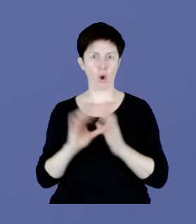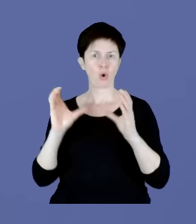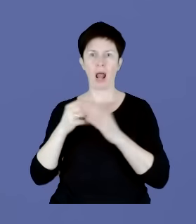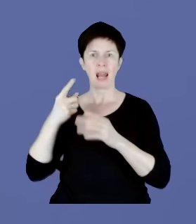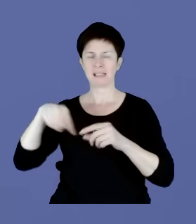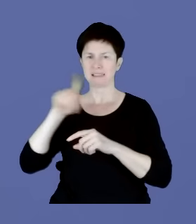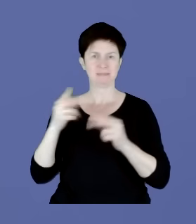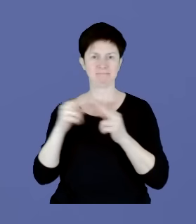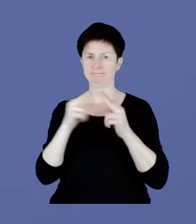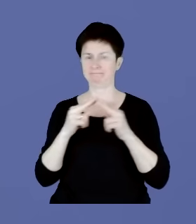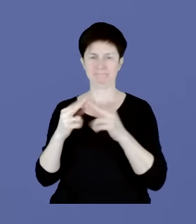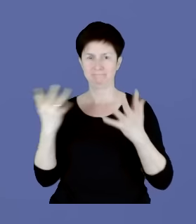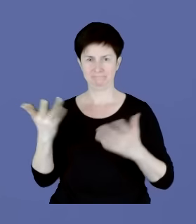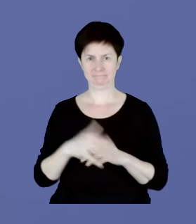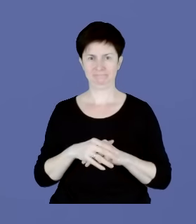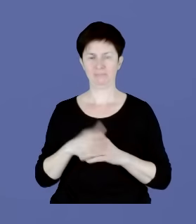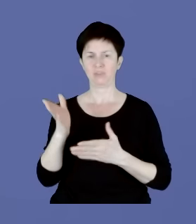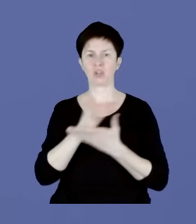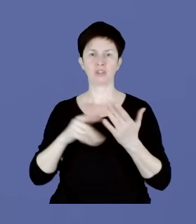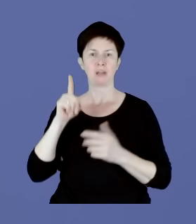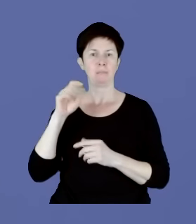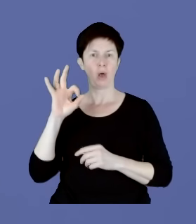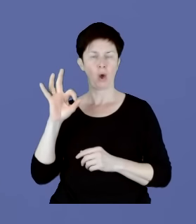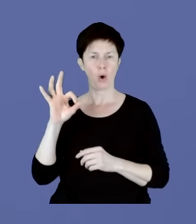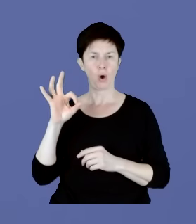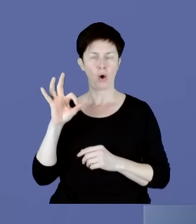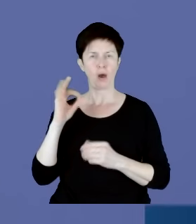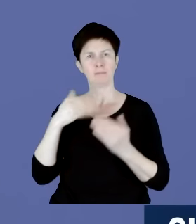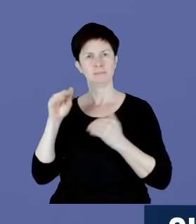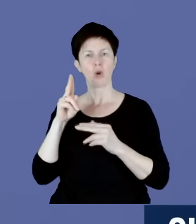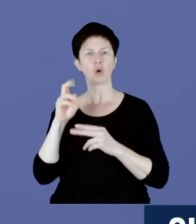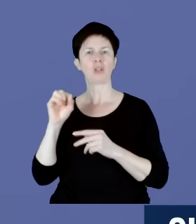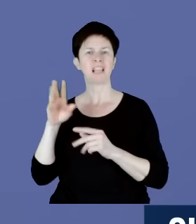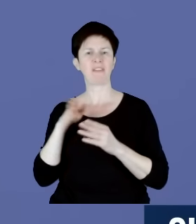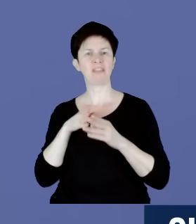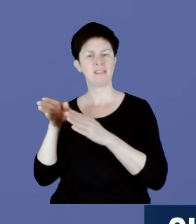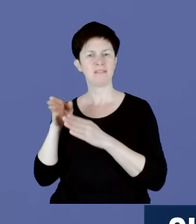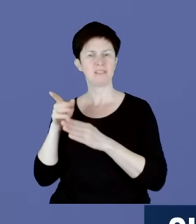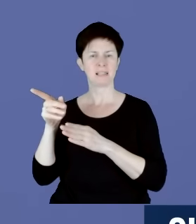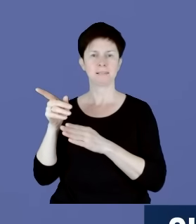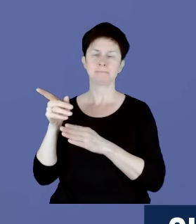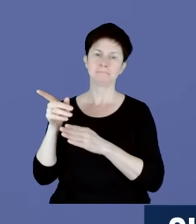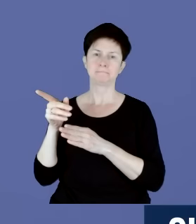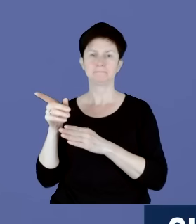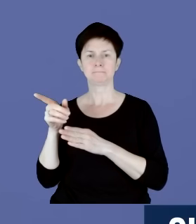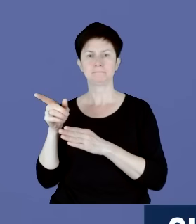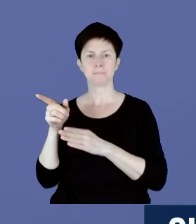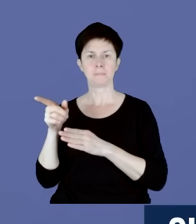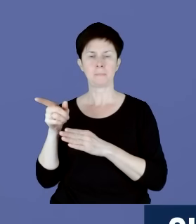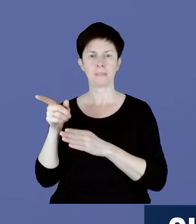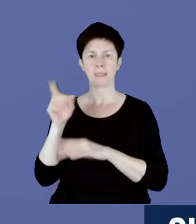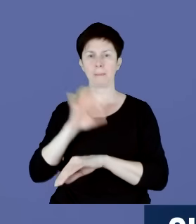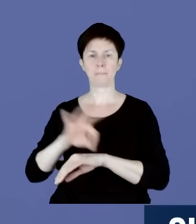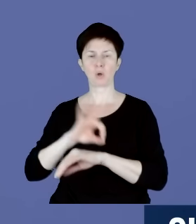referendum. Część Platformy Obywatelskiej, ta bardziej konserwatywna, również nie jest za tym, aby te projekty ustawy